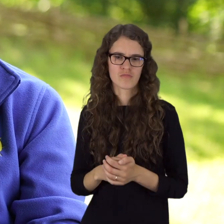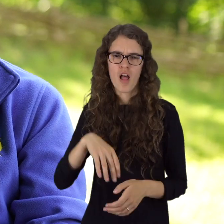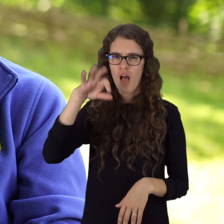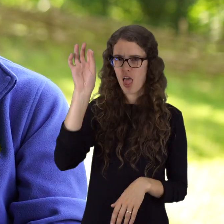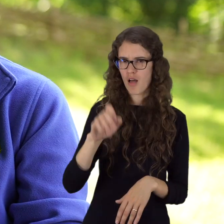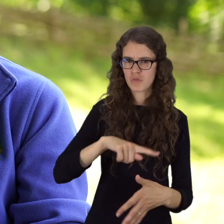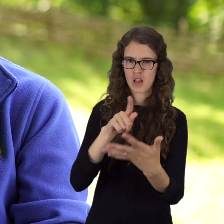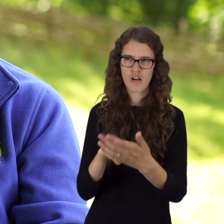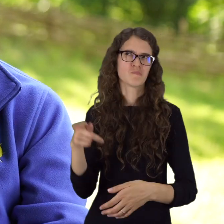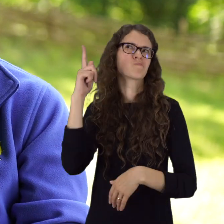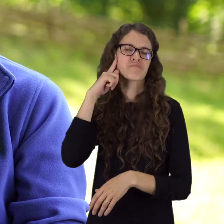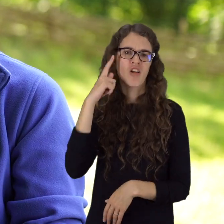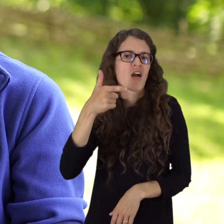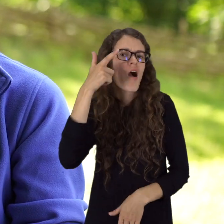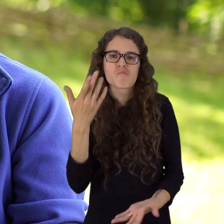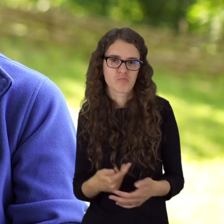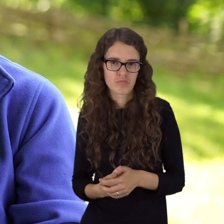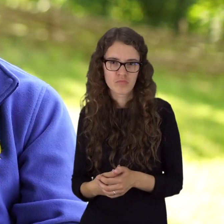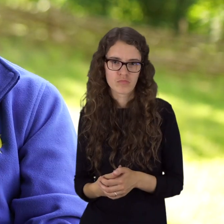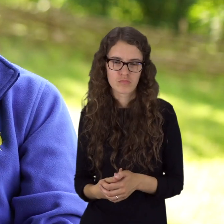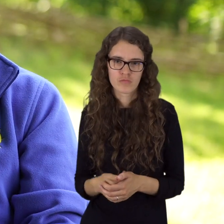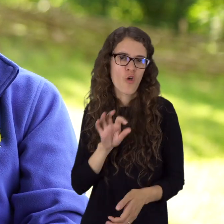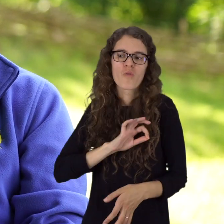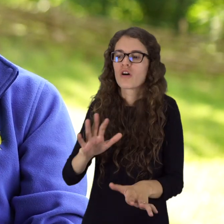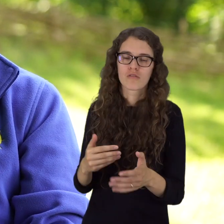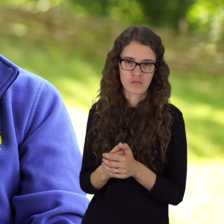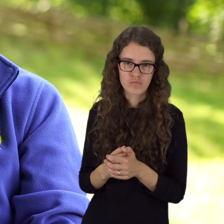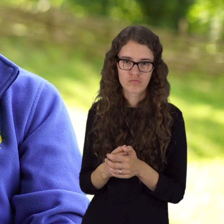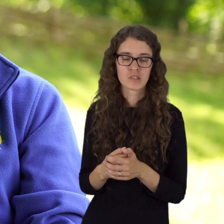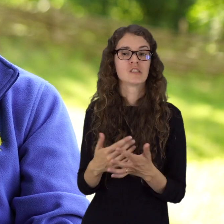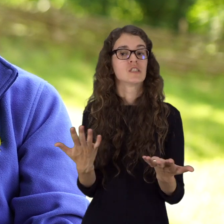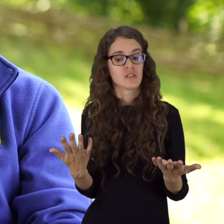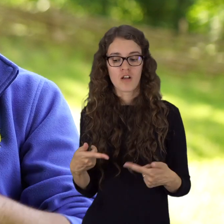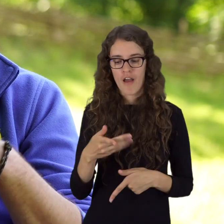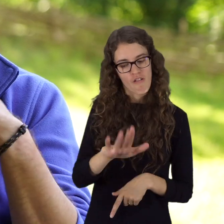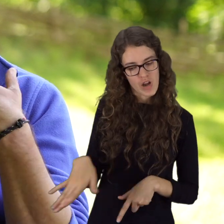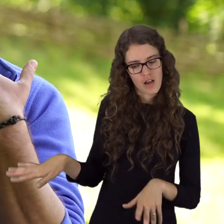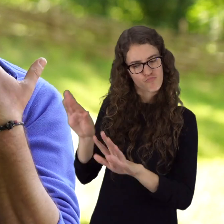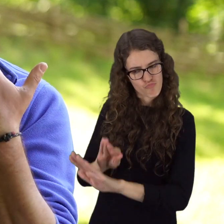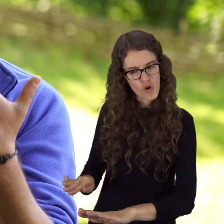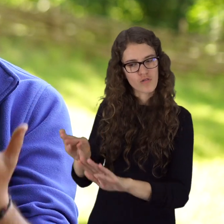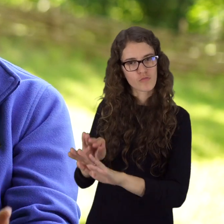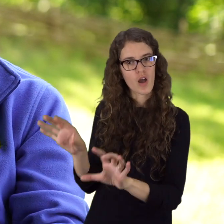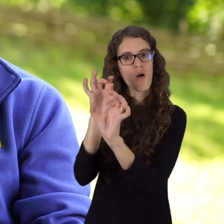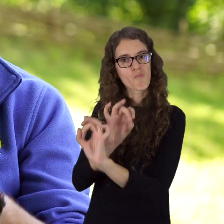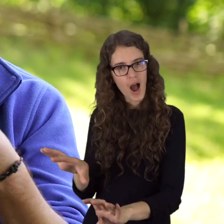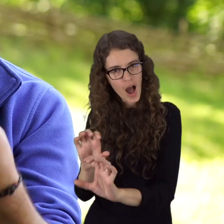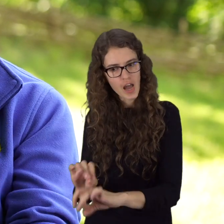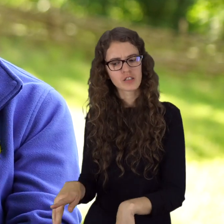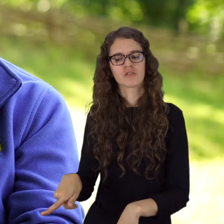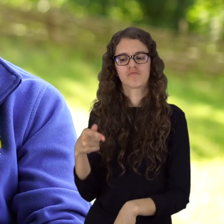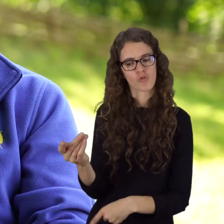išgirsti klausimą, o ką man to reikia, o kas man iš to. Ir kuomet tu gebi vaikams pasakyti ir